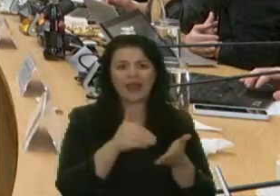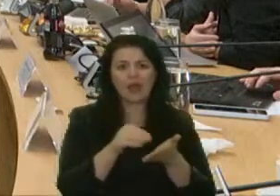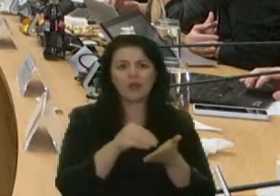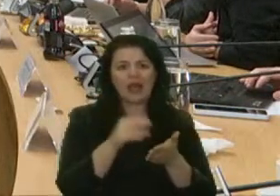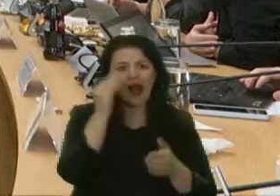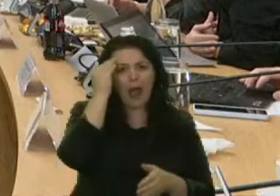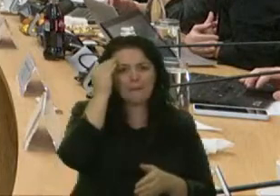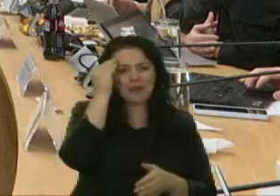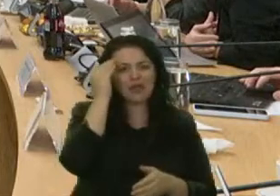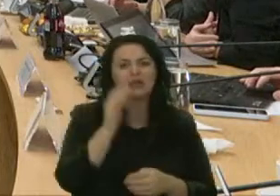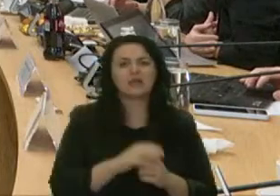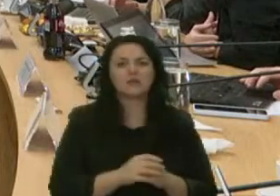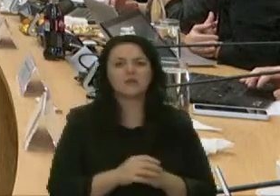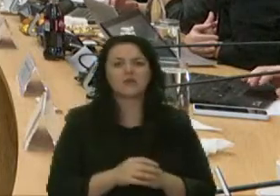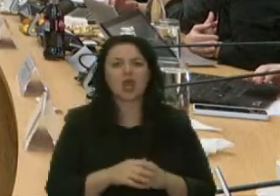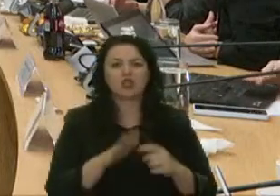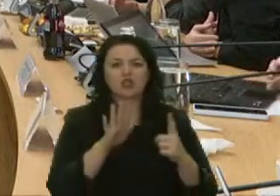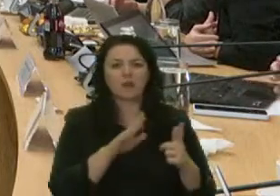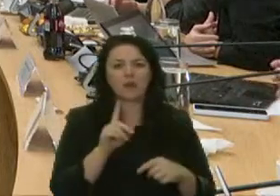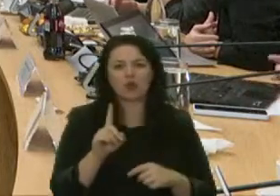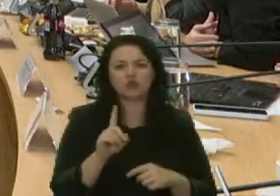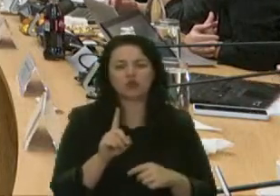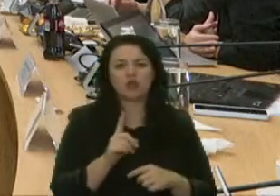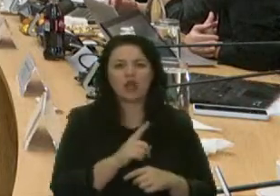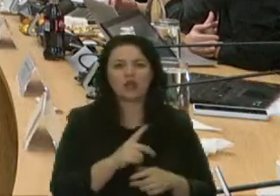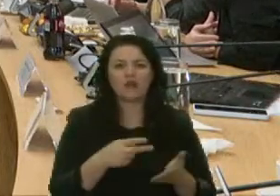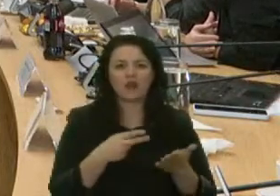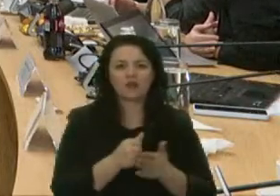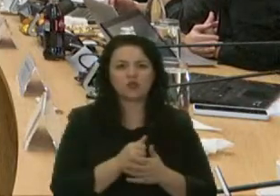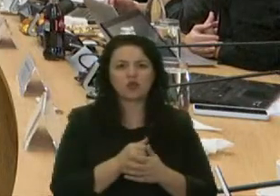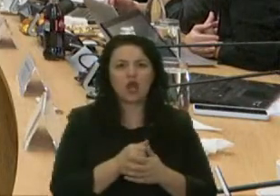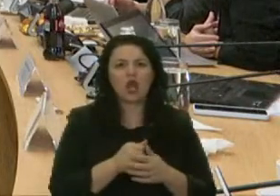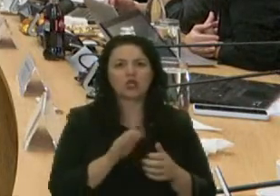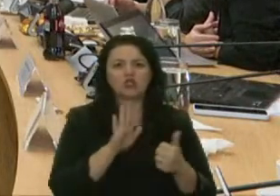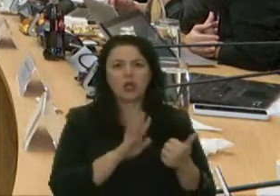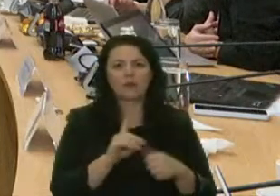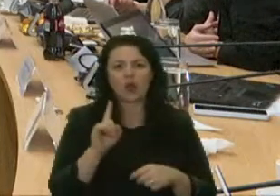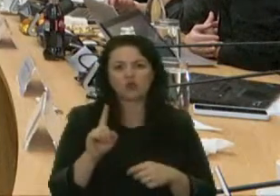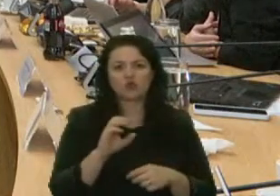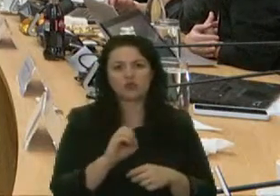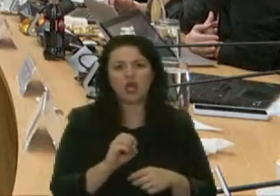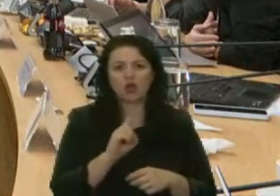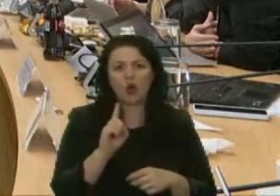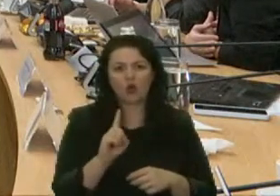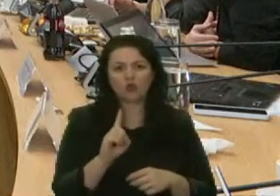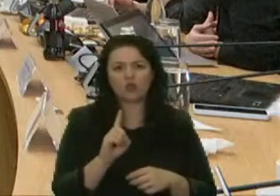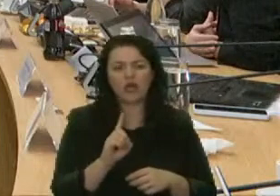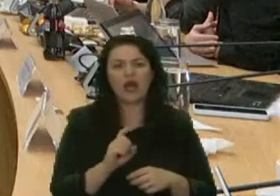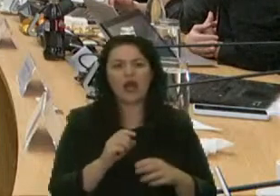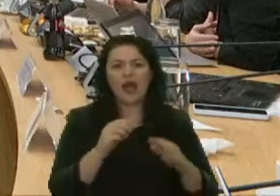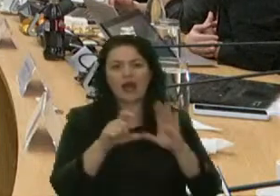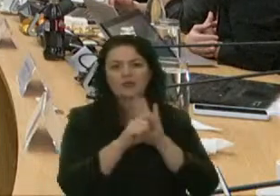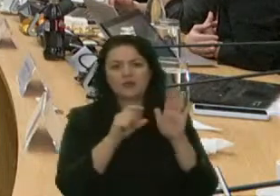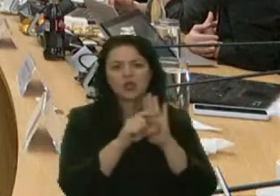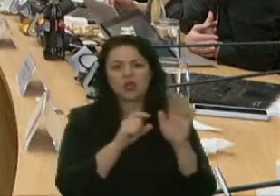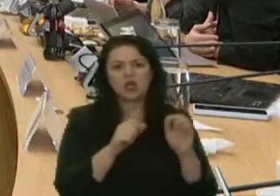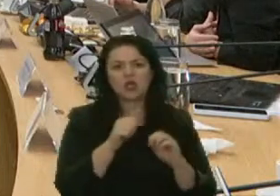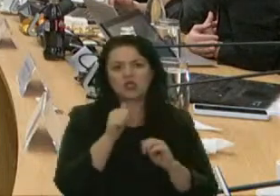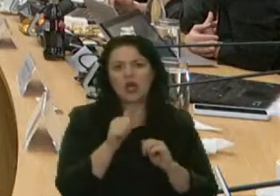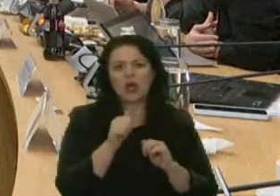capital titlul 71 active nefinanciare articolul 7101 active fixe alineatul